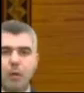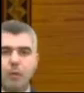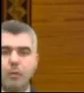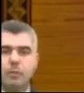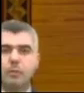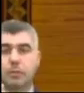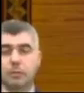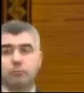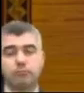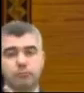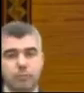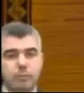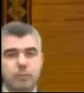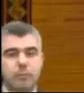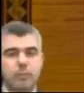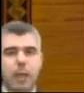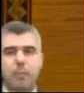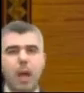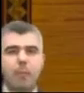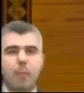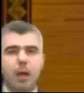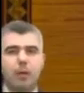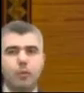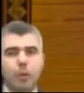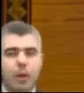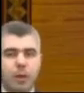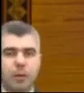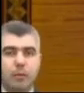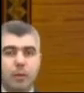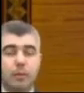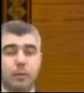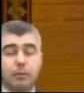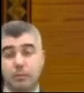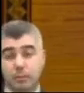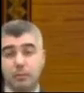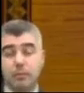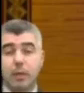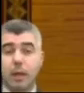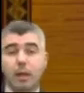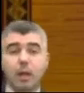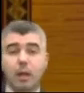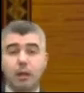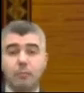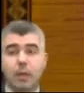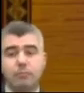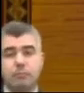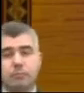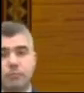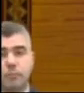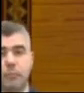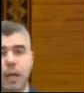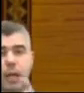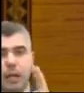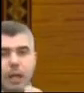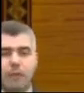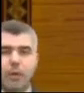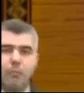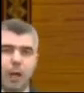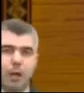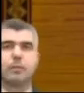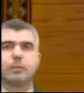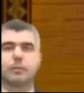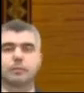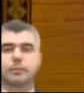مع المغرب للقيام بمثال نموذجي من أجل